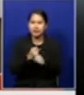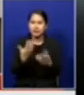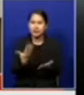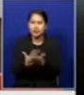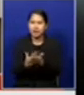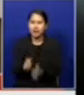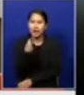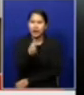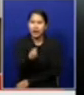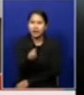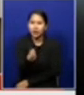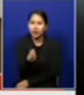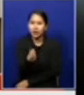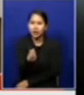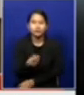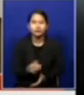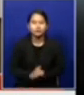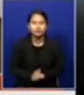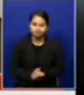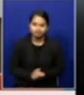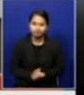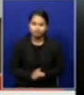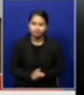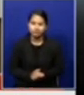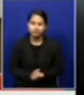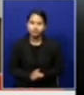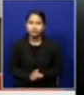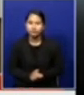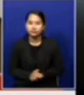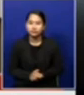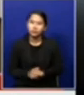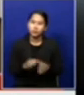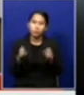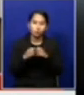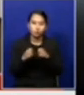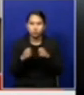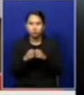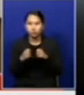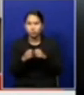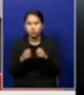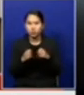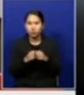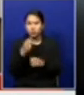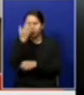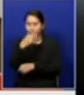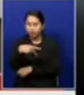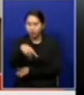ไหร่ให้เมื่อไหร่เริ่มยุ่งชุลมุนเลยครับเพราะพ.ร.ก.ฉุ